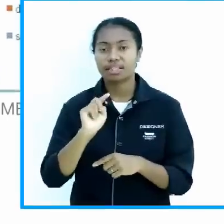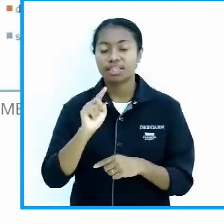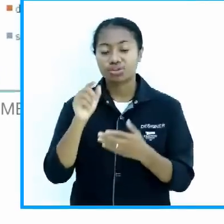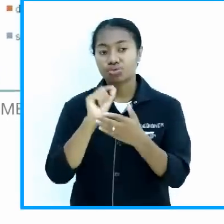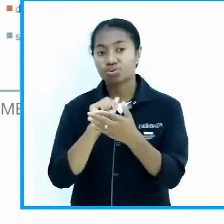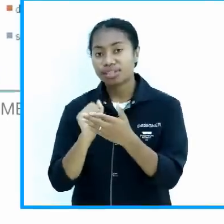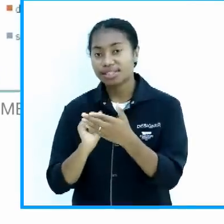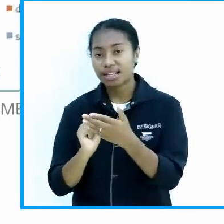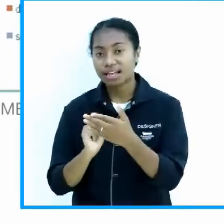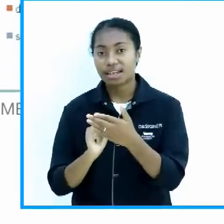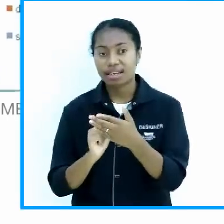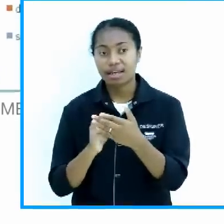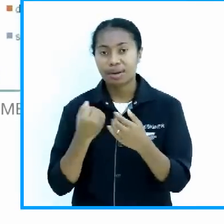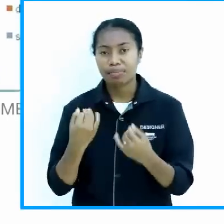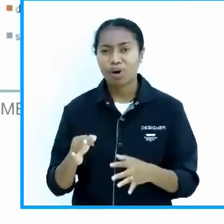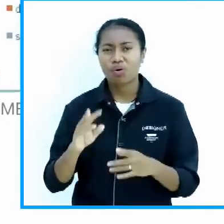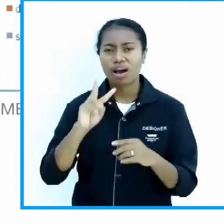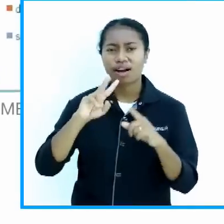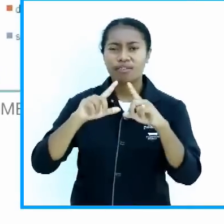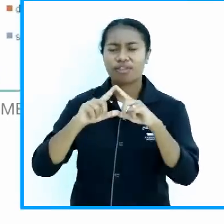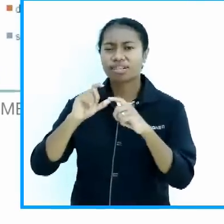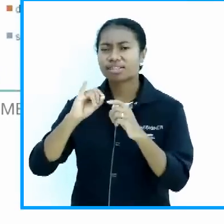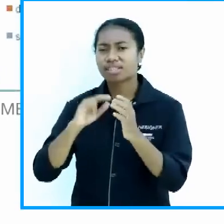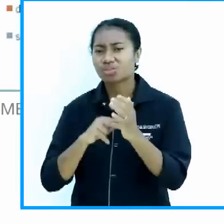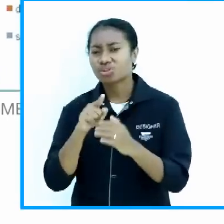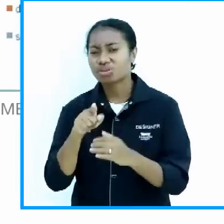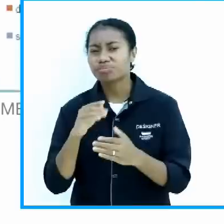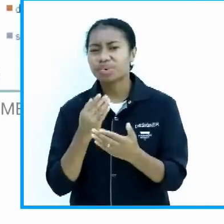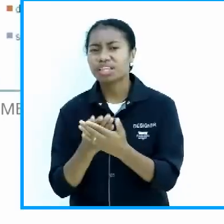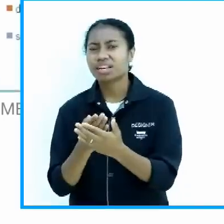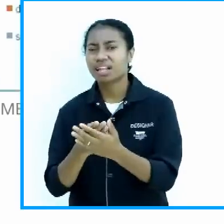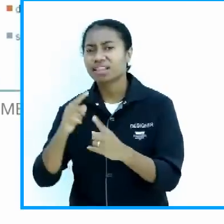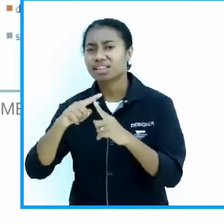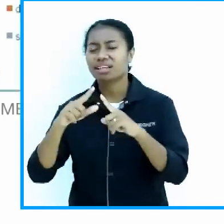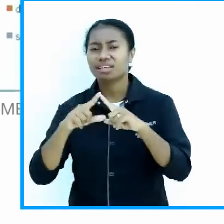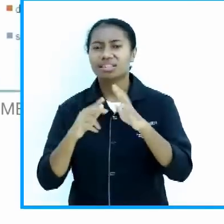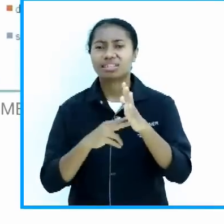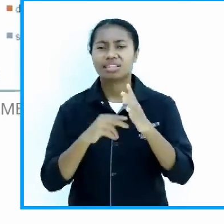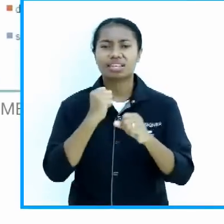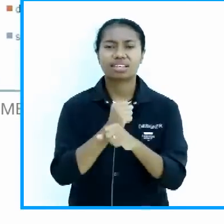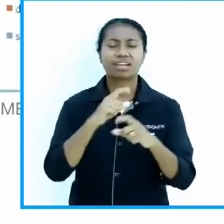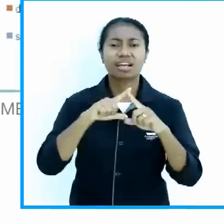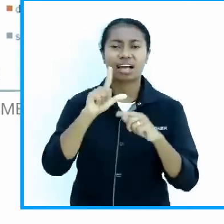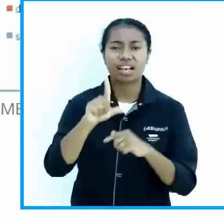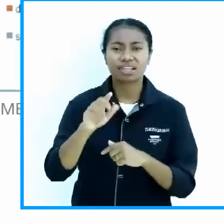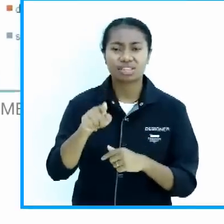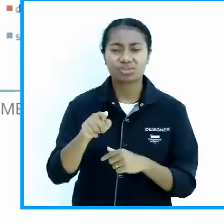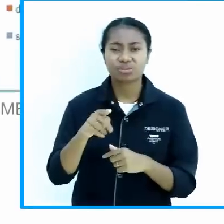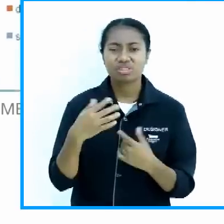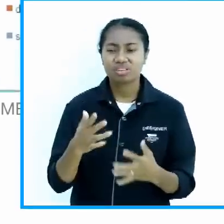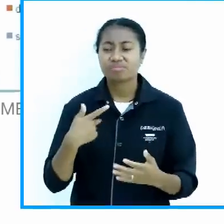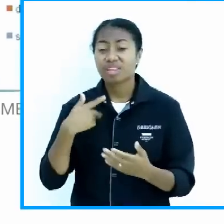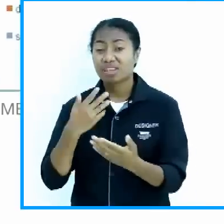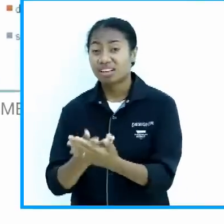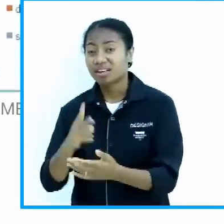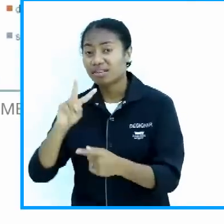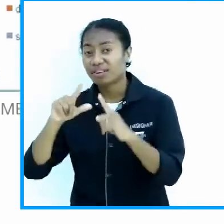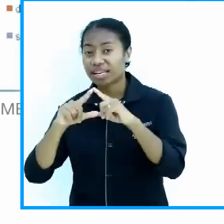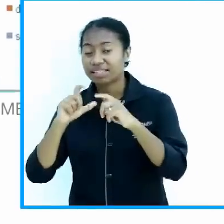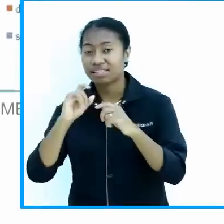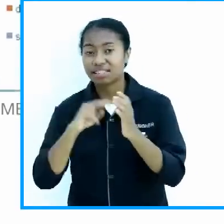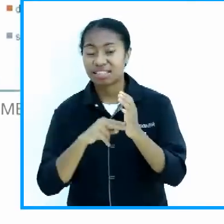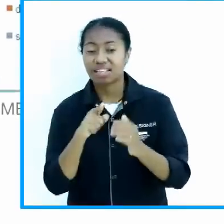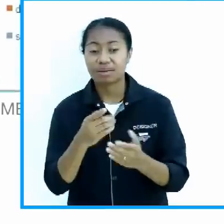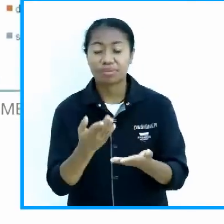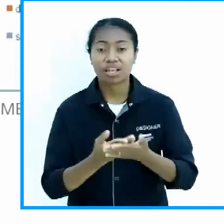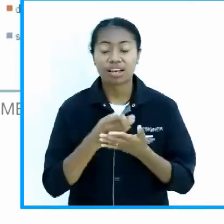tulisan bahwa vaksin itu diberikan di tanggal itu. Jadi bisa dilihat dengan jelas bahwa begitu vaksin diberikan, dia punya grafik itu turun